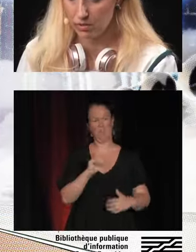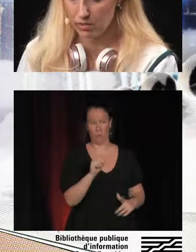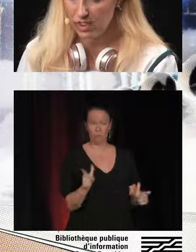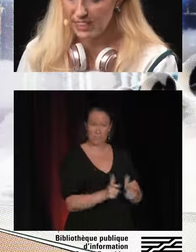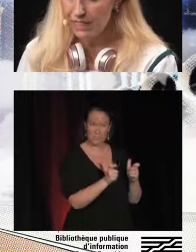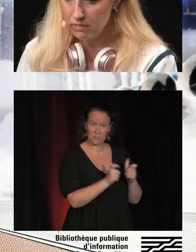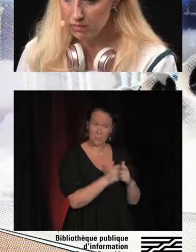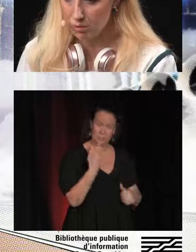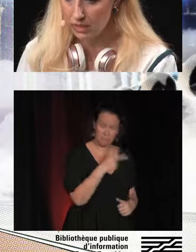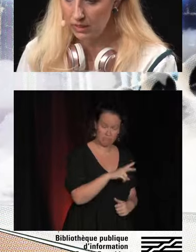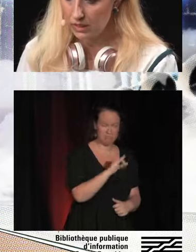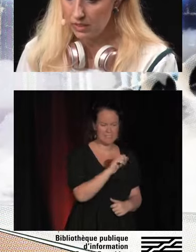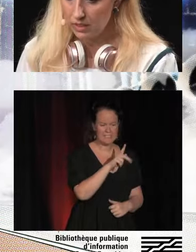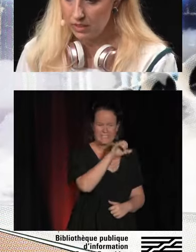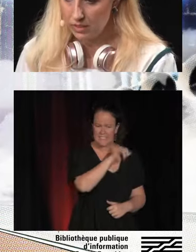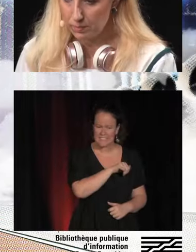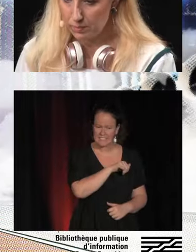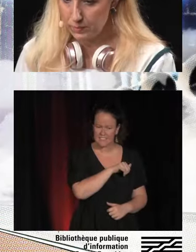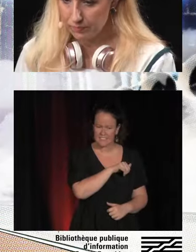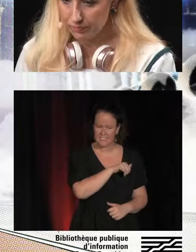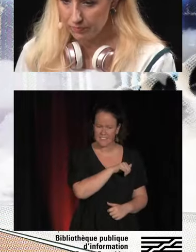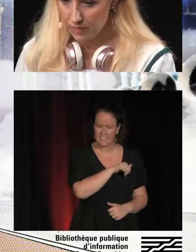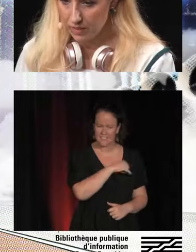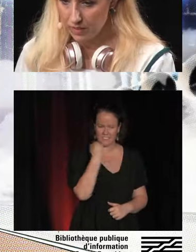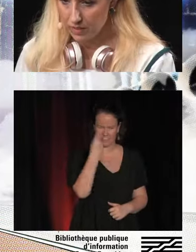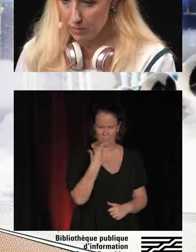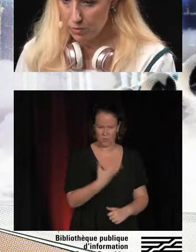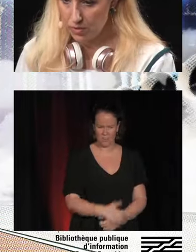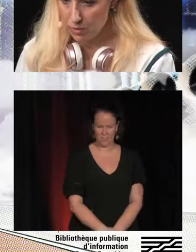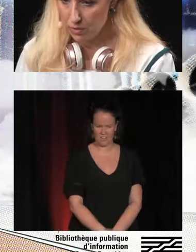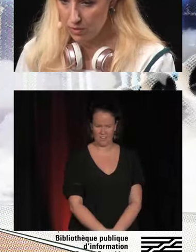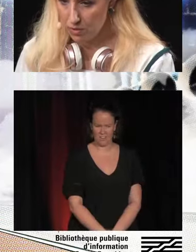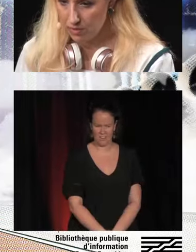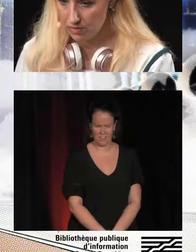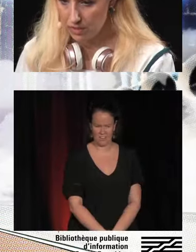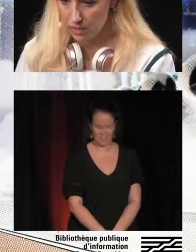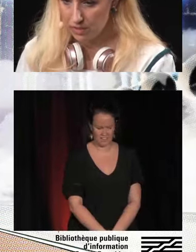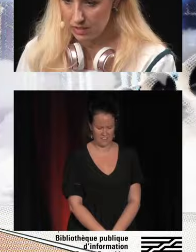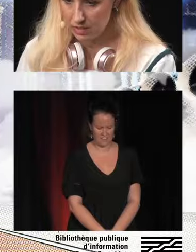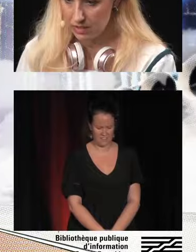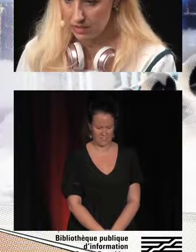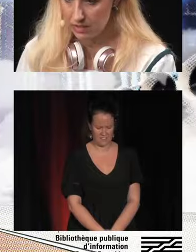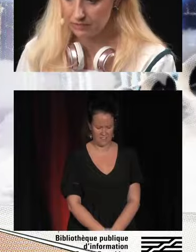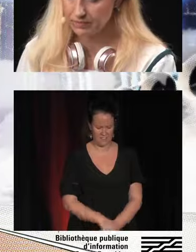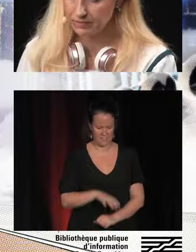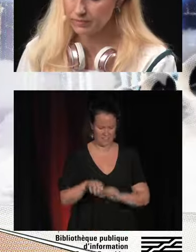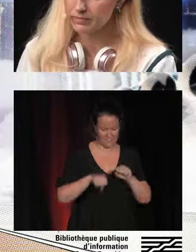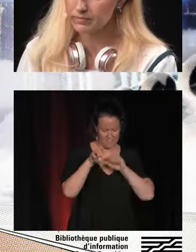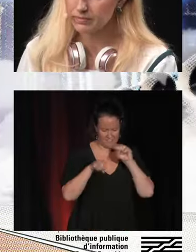château de Iggy, celui-là. Hop. Passion Acrobranche, voilà.